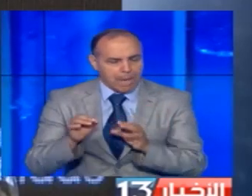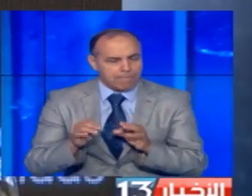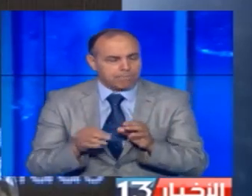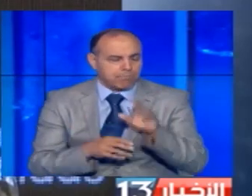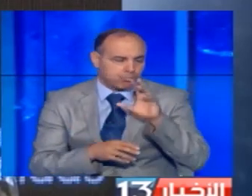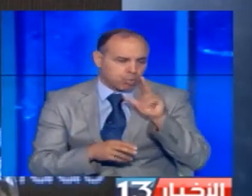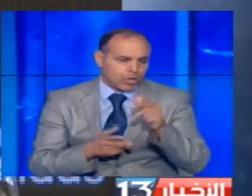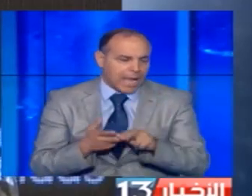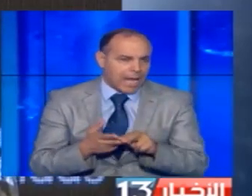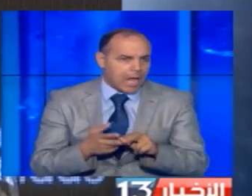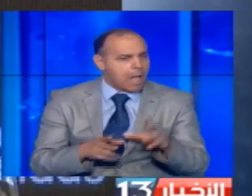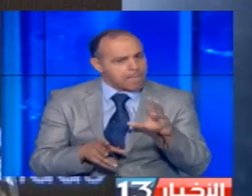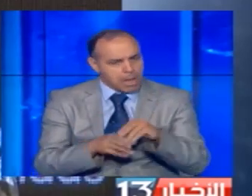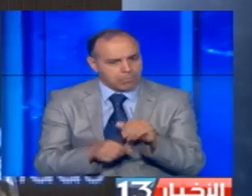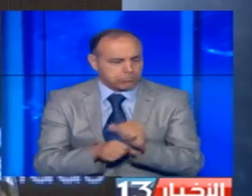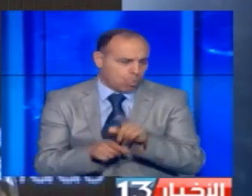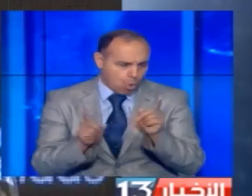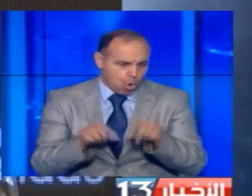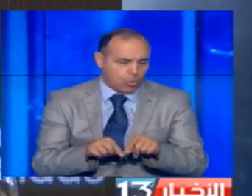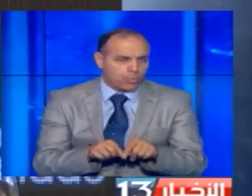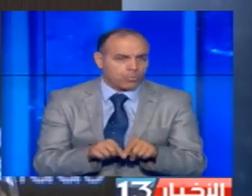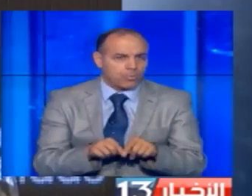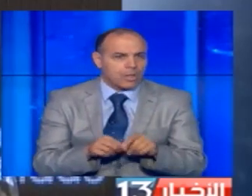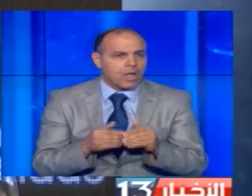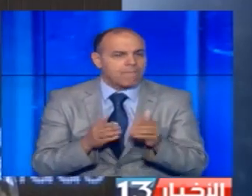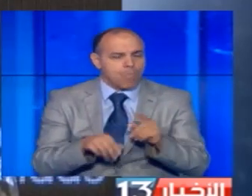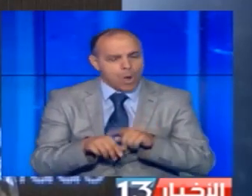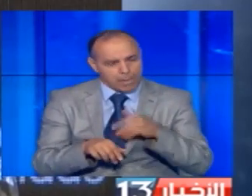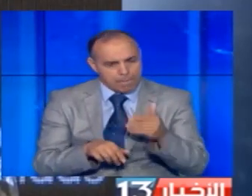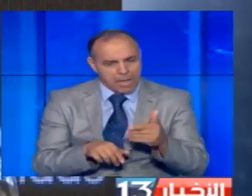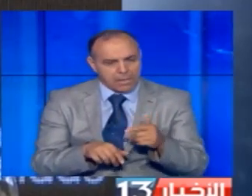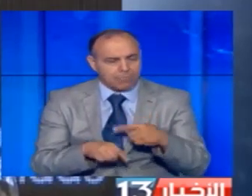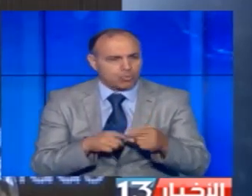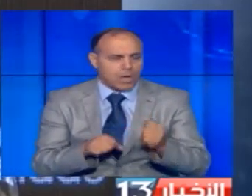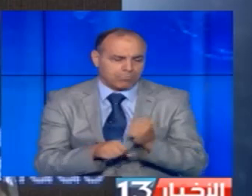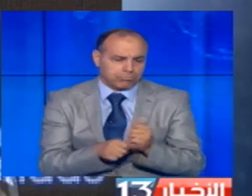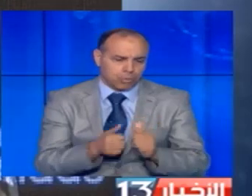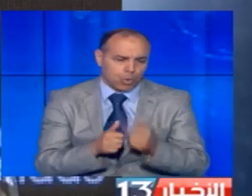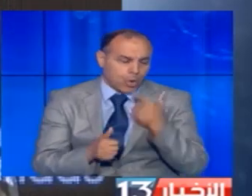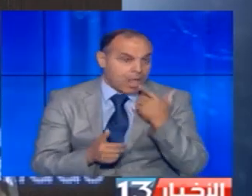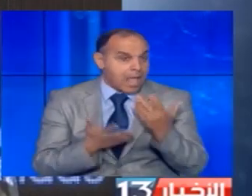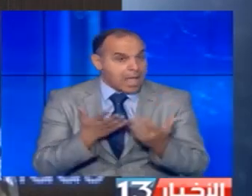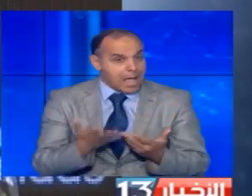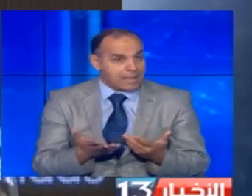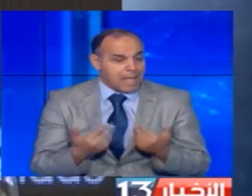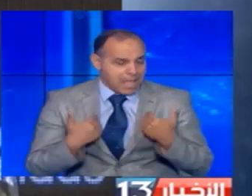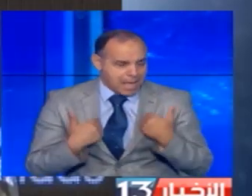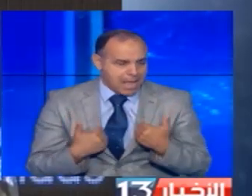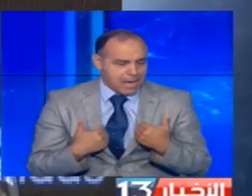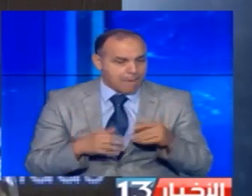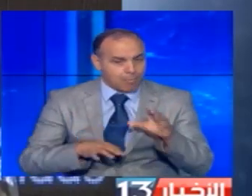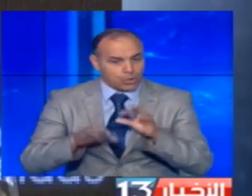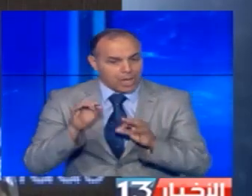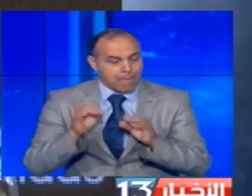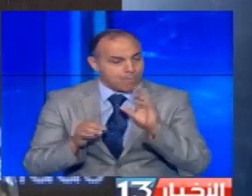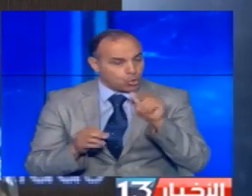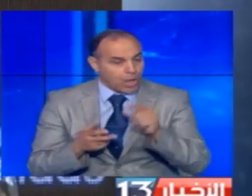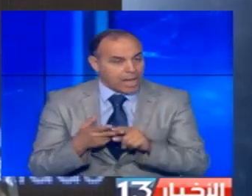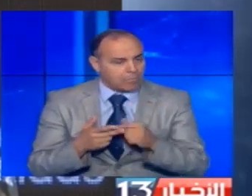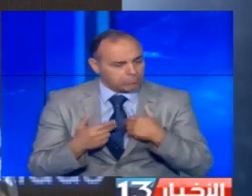وسارع مره اخرى اخرى في مشواره وكذلك الامر بالنسبه الى المنتخبات